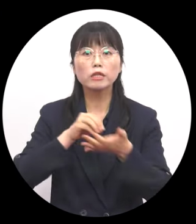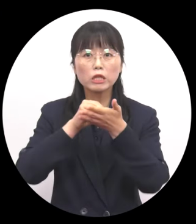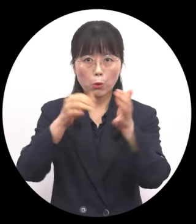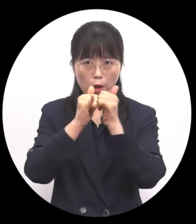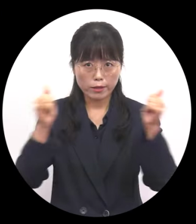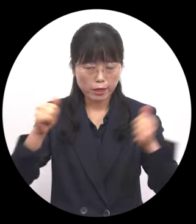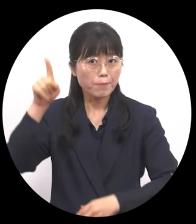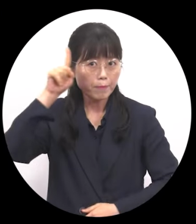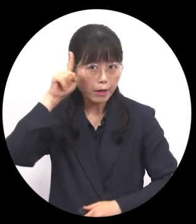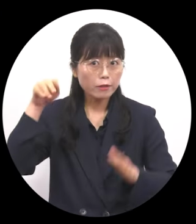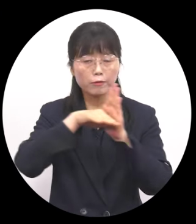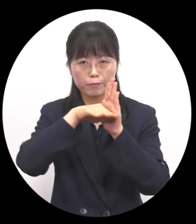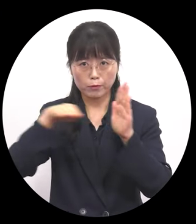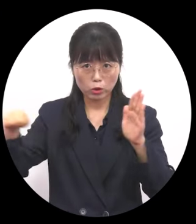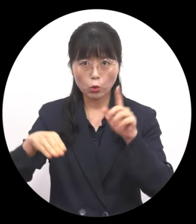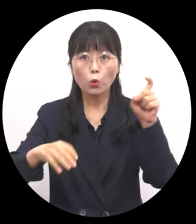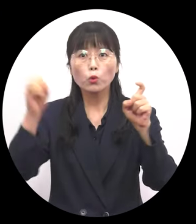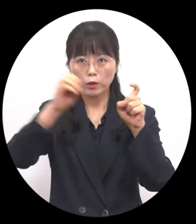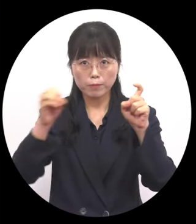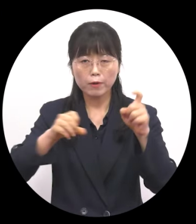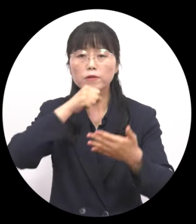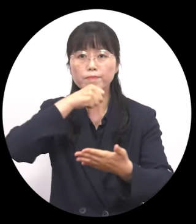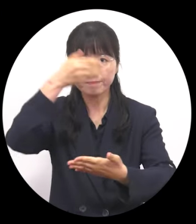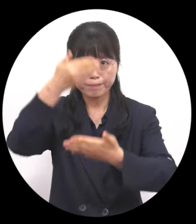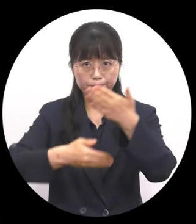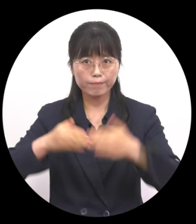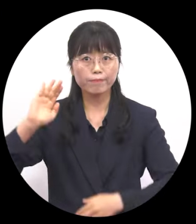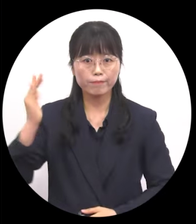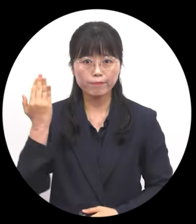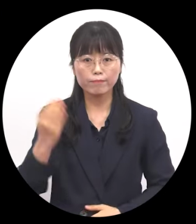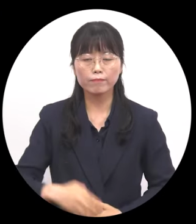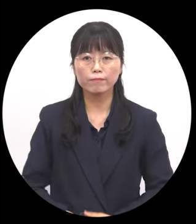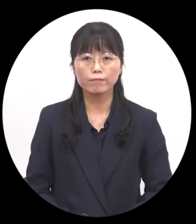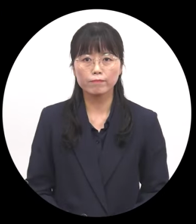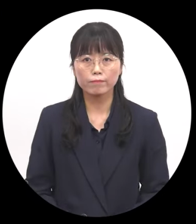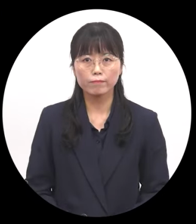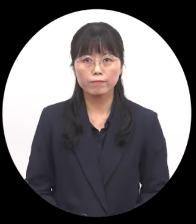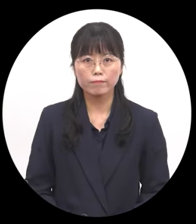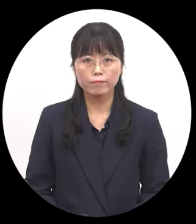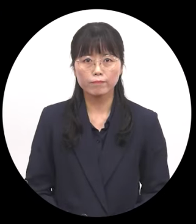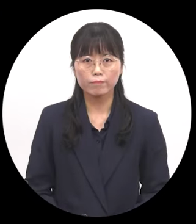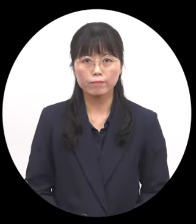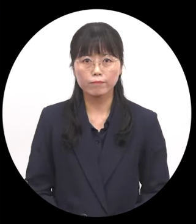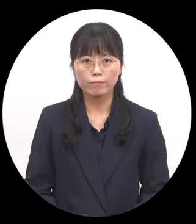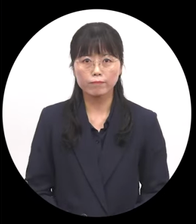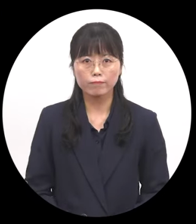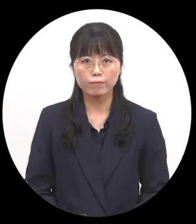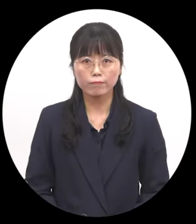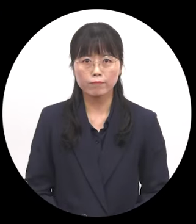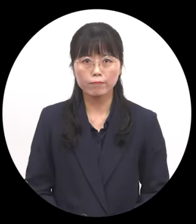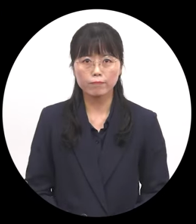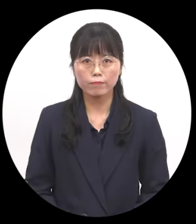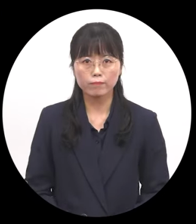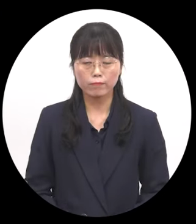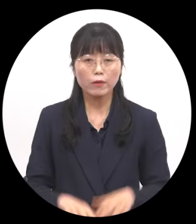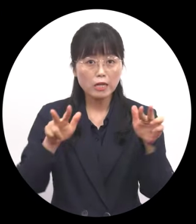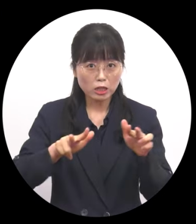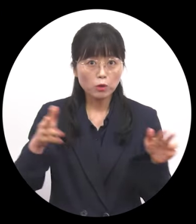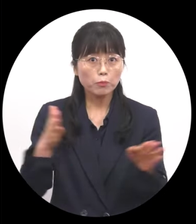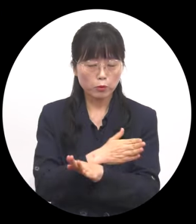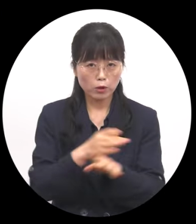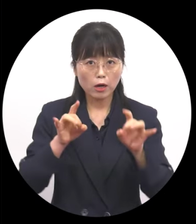전형 만점 기준에서 10%를 감점하는 부분도 변경된 부분입니다. 그럼